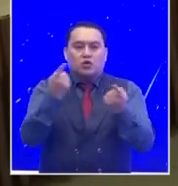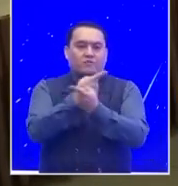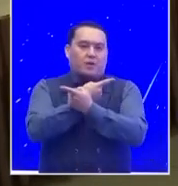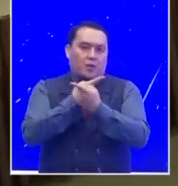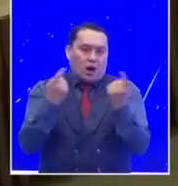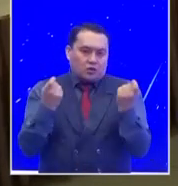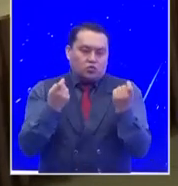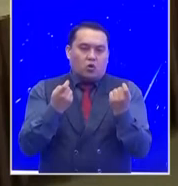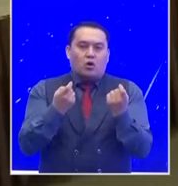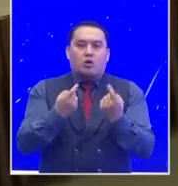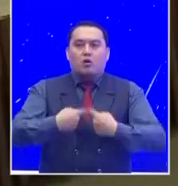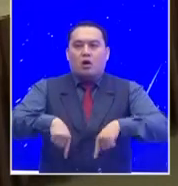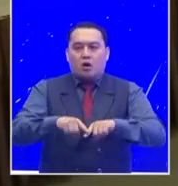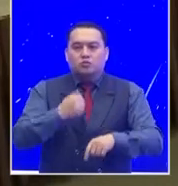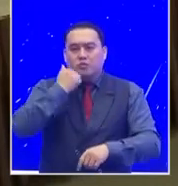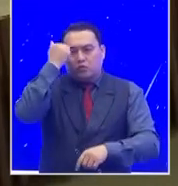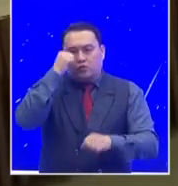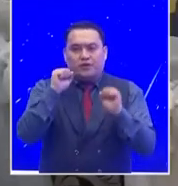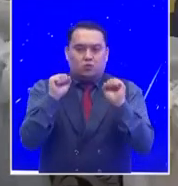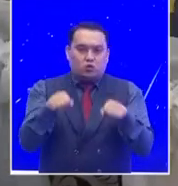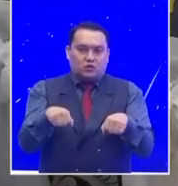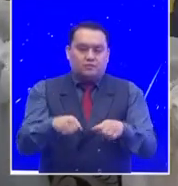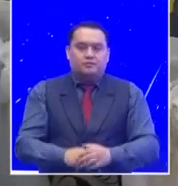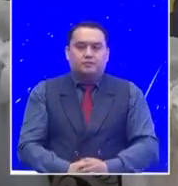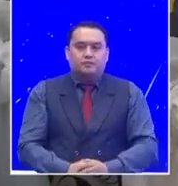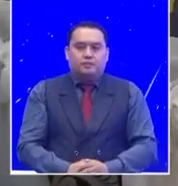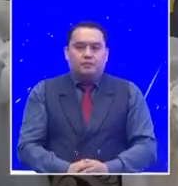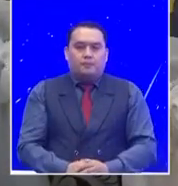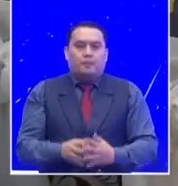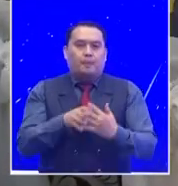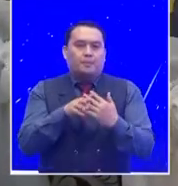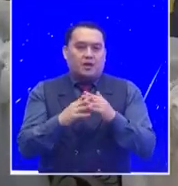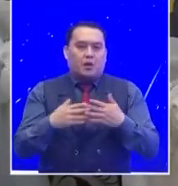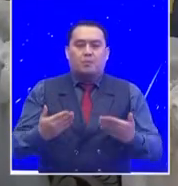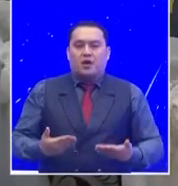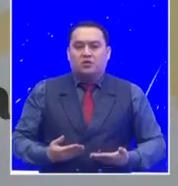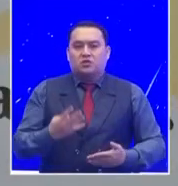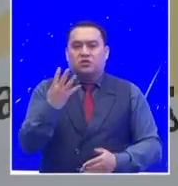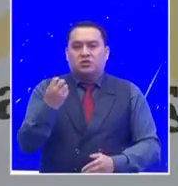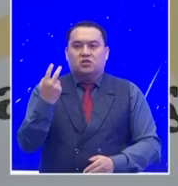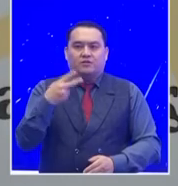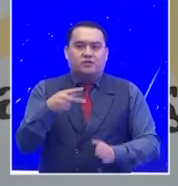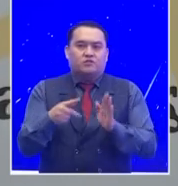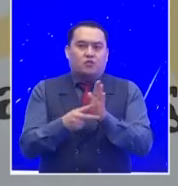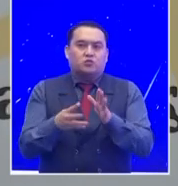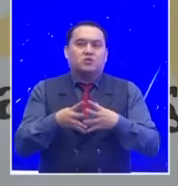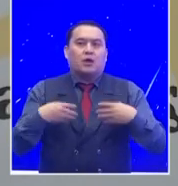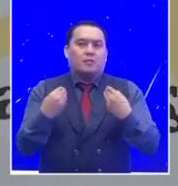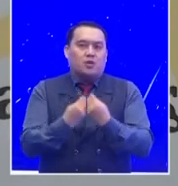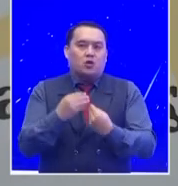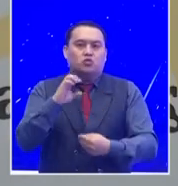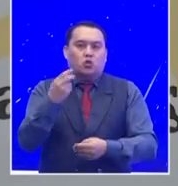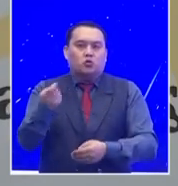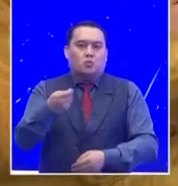информацию. Организаторам спасибо за эту возможность. К слову, в селе Туздобастау проживают 428 многодетных мам. На